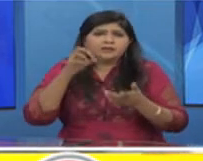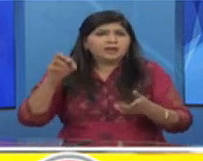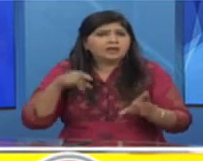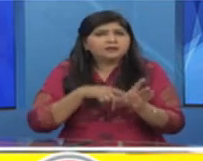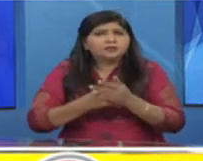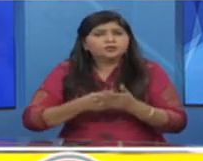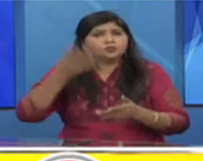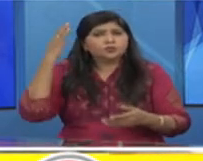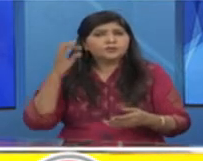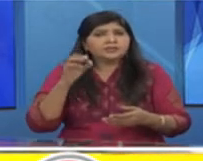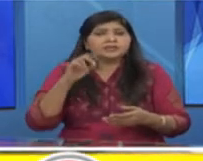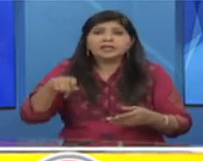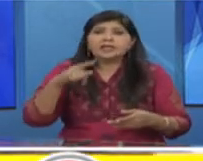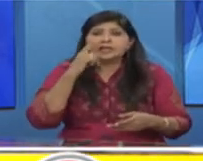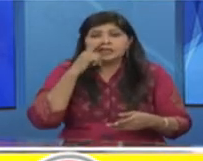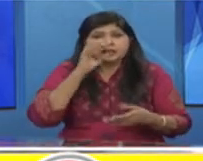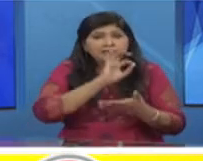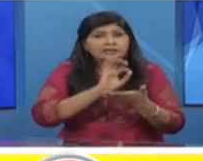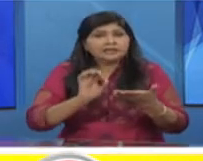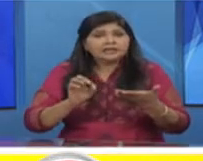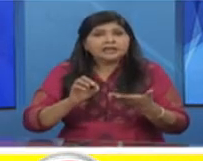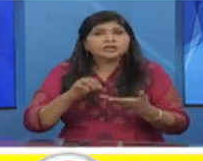कवयित्री सांची होन्नम्मा,